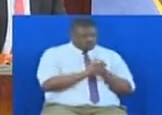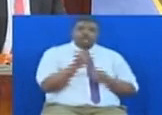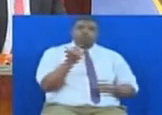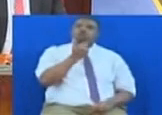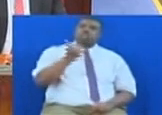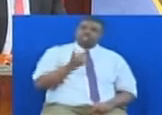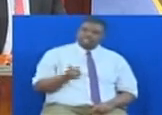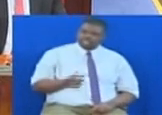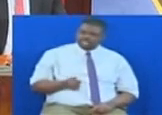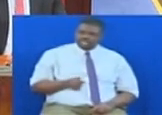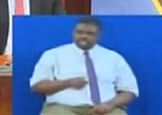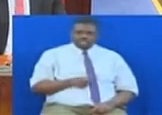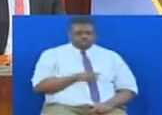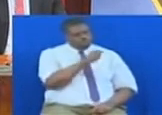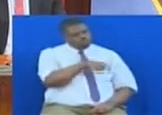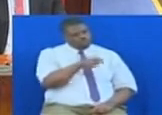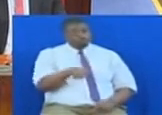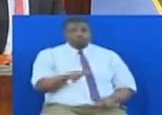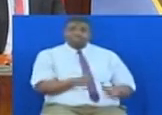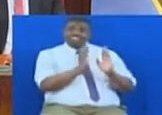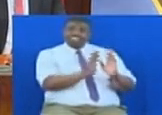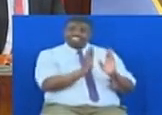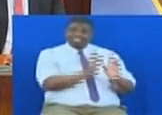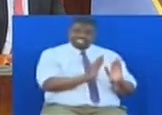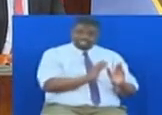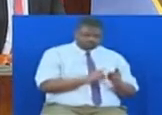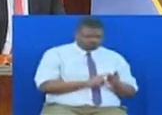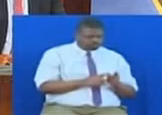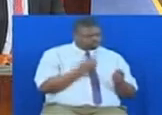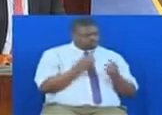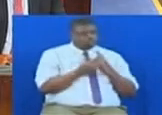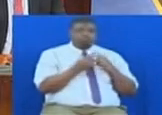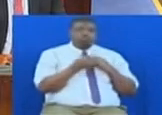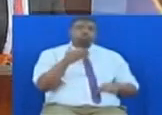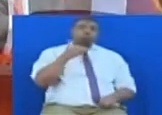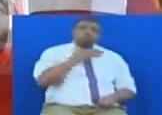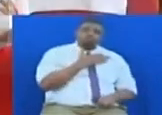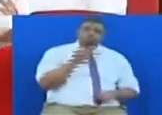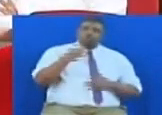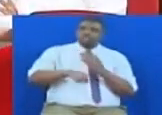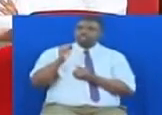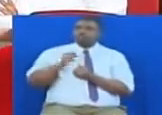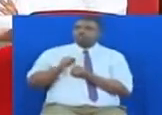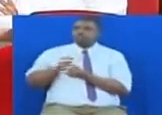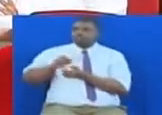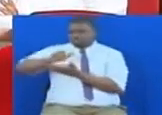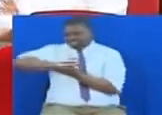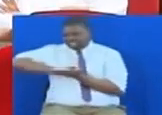Watu wale wale tunazungumza uongo katika mambo ya msingi.